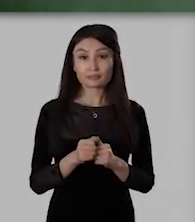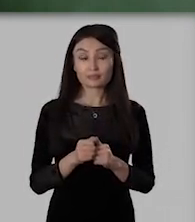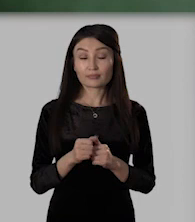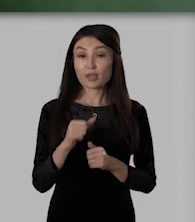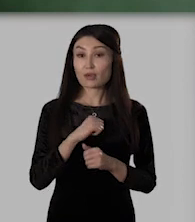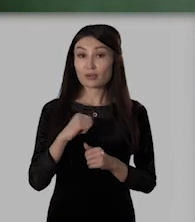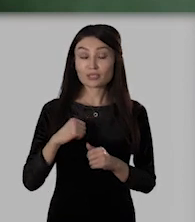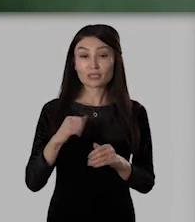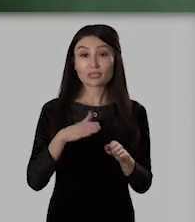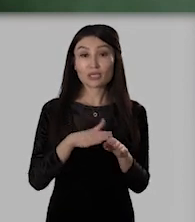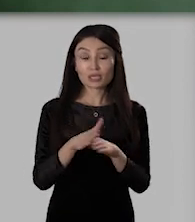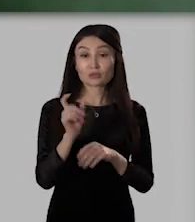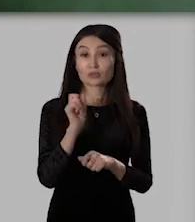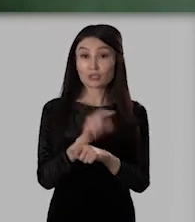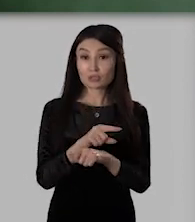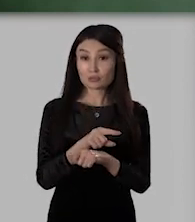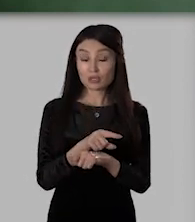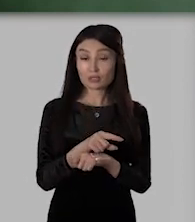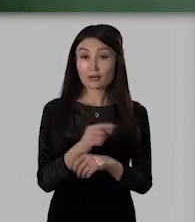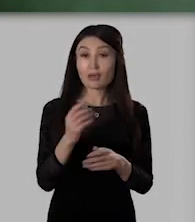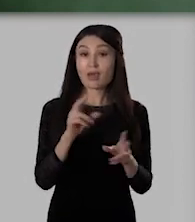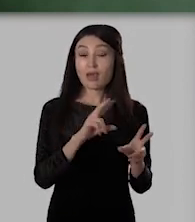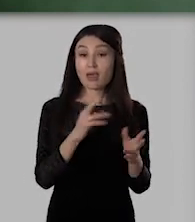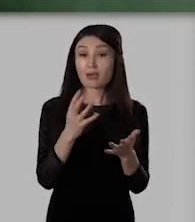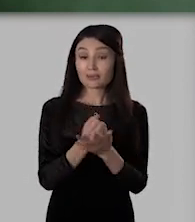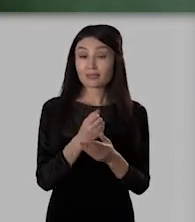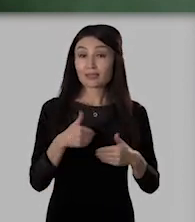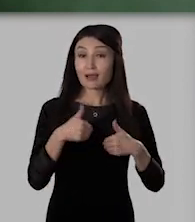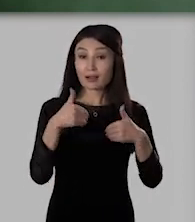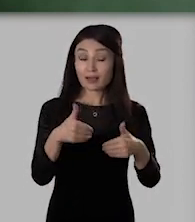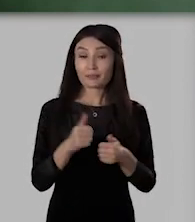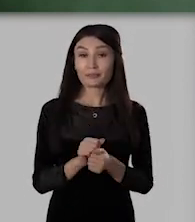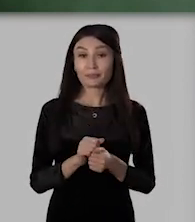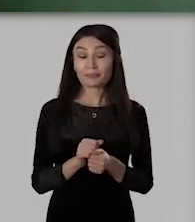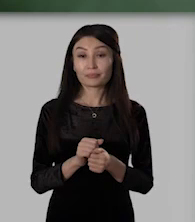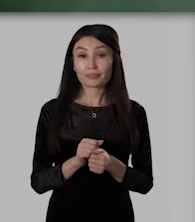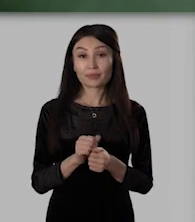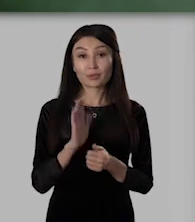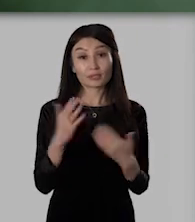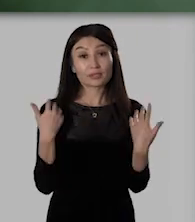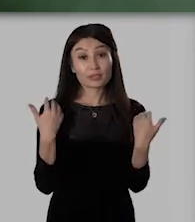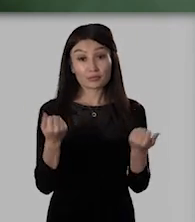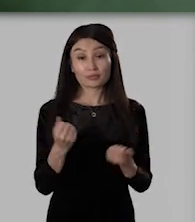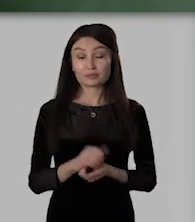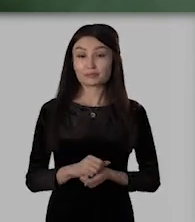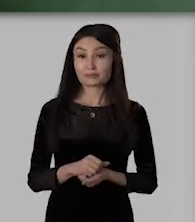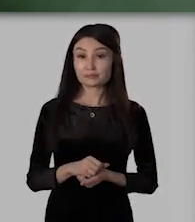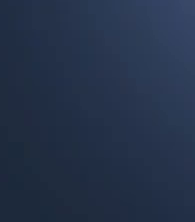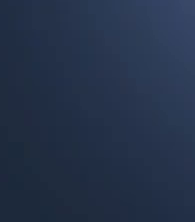Өз алдынча аткаруучу тапшырмаларыңарга ийгилик каалайм. Сак саламатта калгыла.